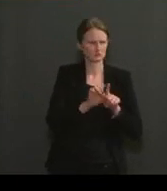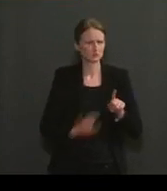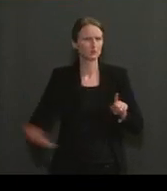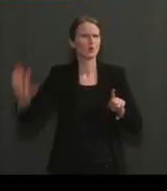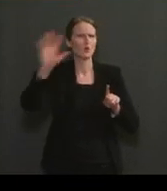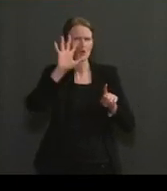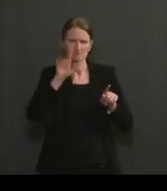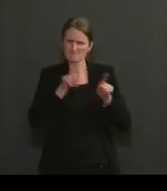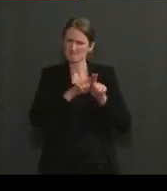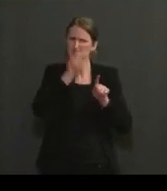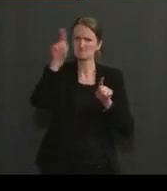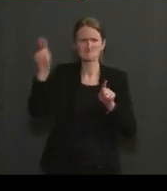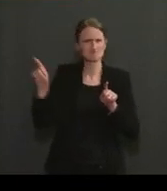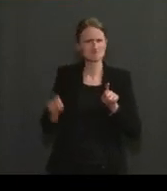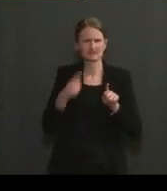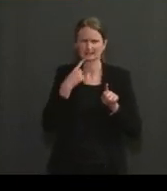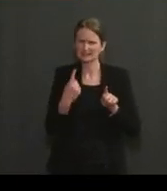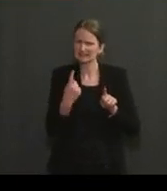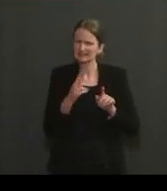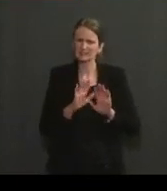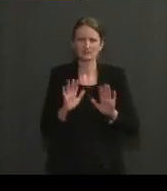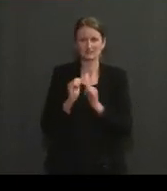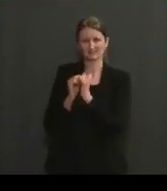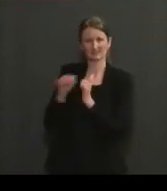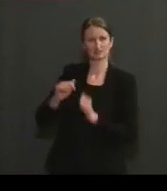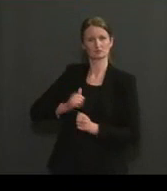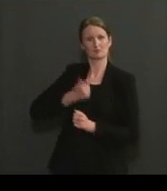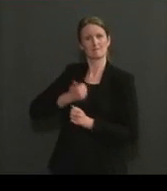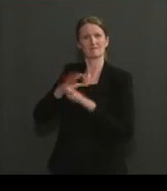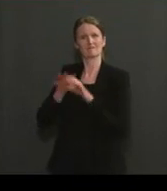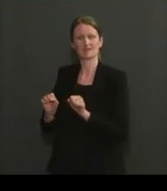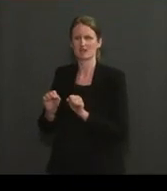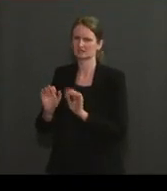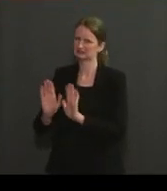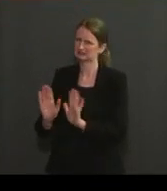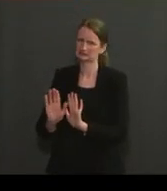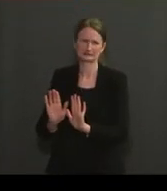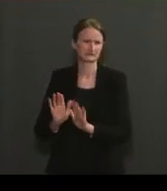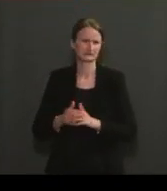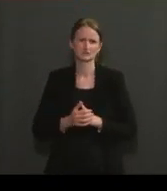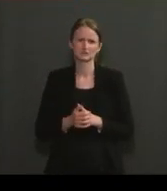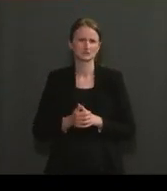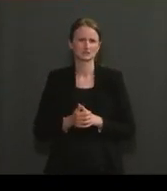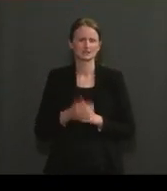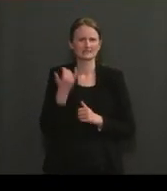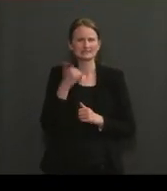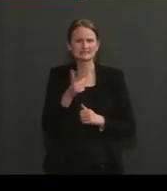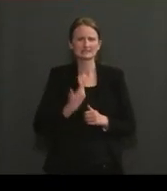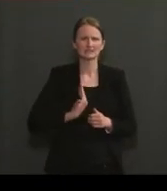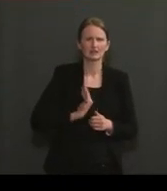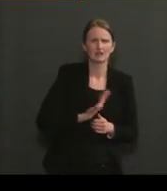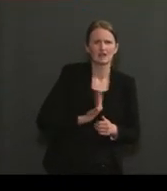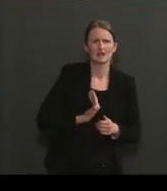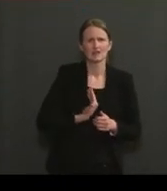que ces tests ne sont pas encouragés. Nous vous recommandons, si vous avez des doutes sur l'état en question, si vous pensez qu'éventuellement vous